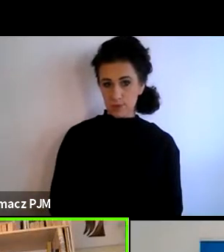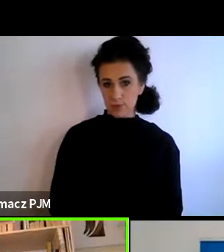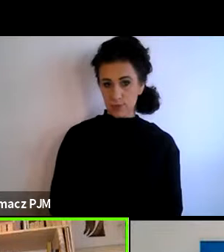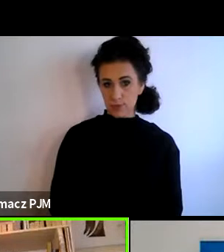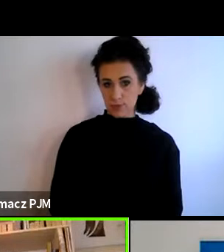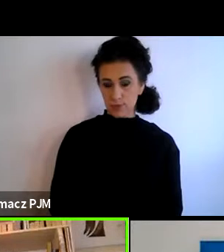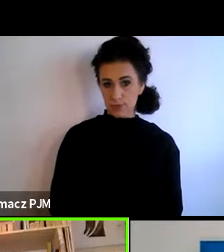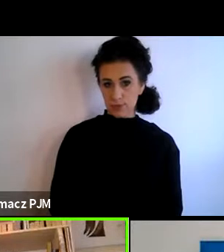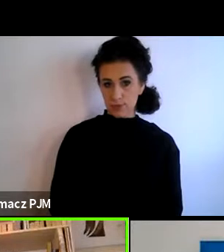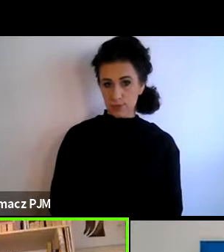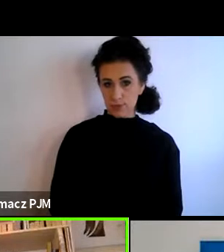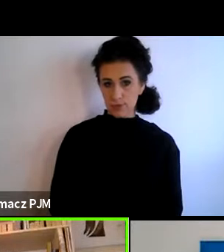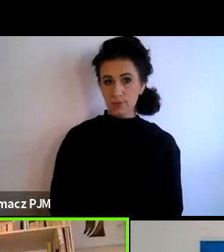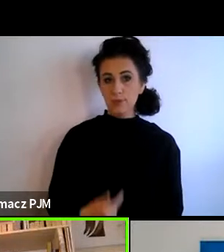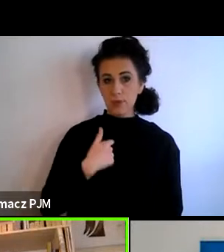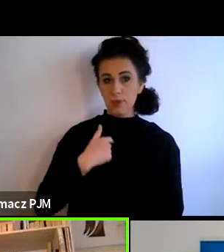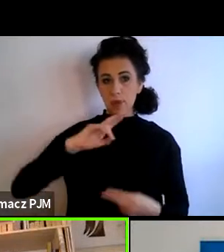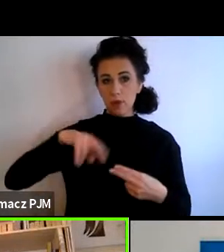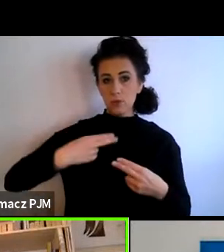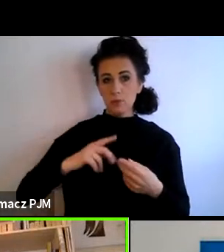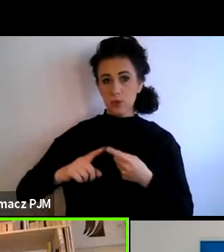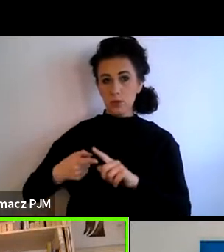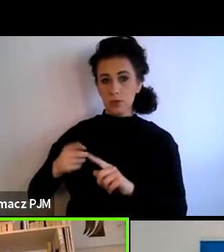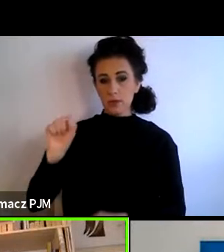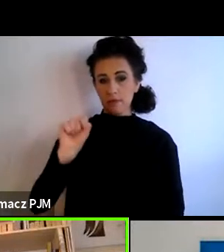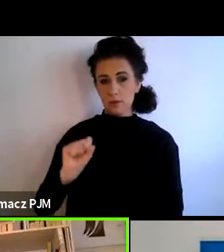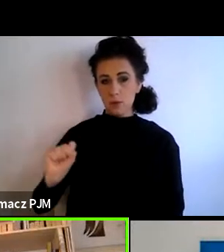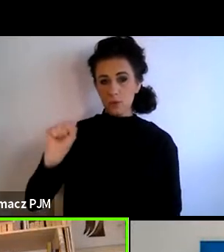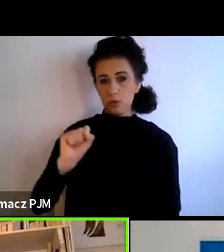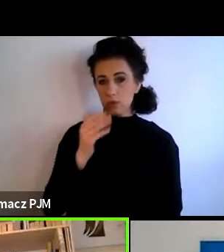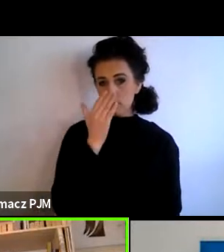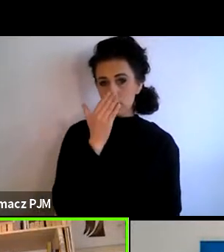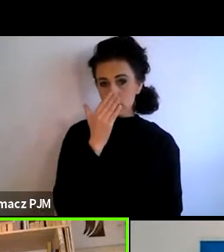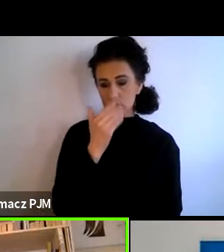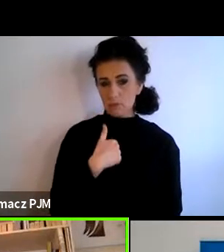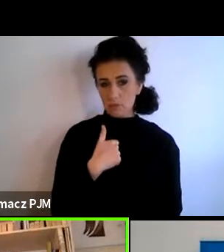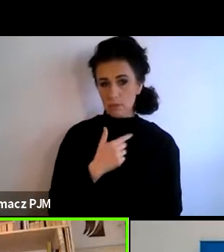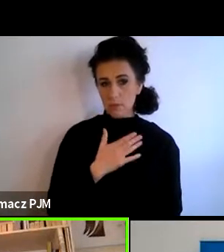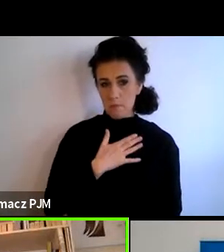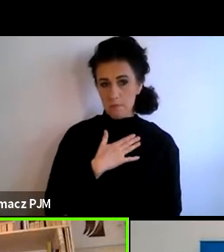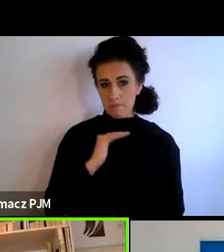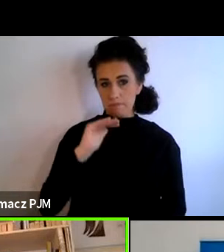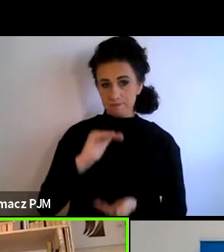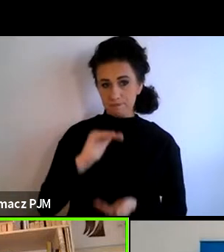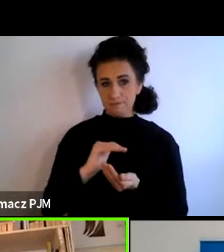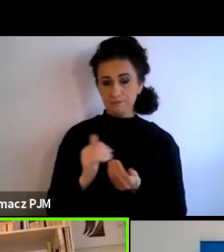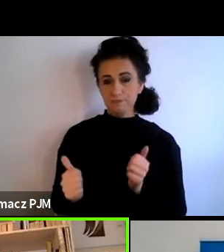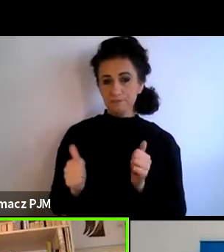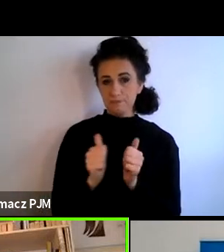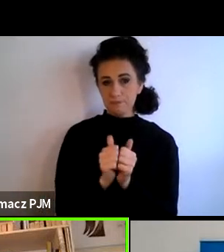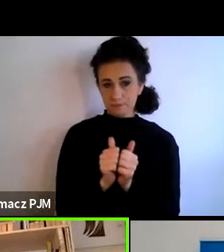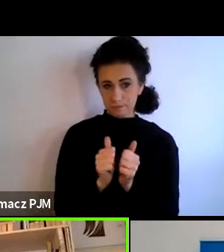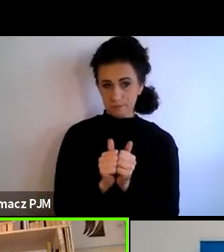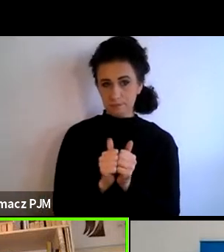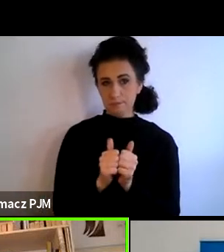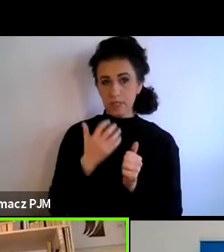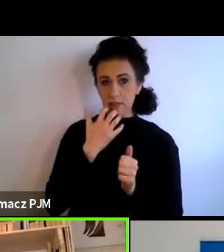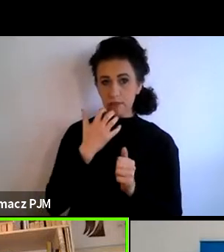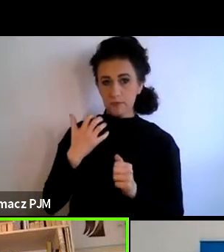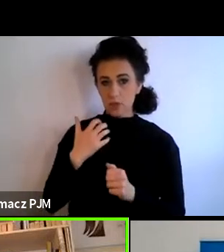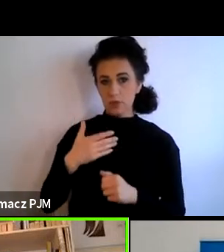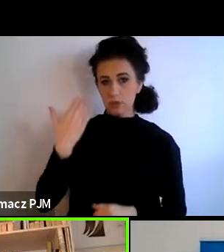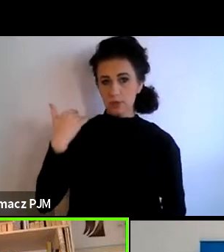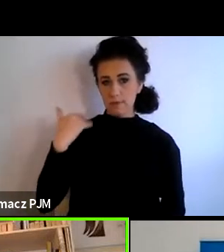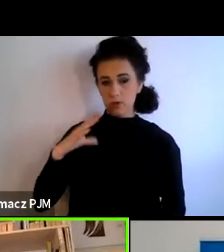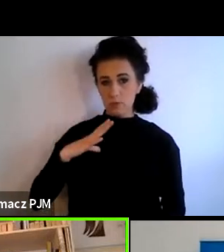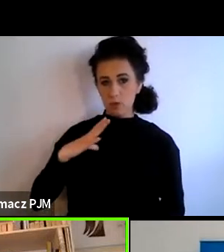To ja może powiem, jak to wygląda w Politechnice. My mamy mniej w tej chwili tej asysty niż ona była, ale